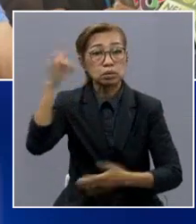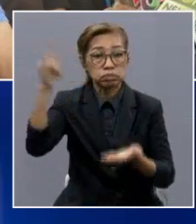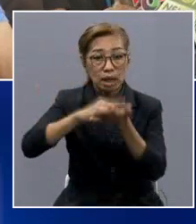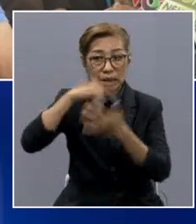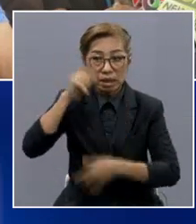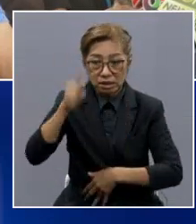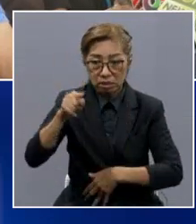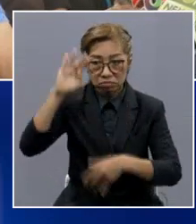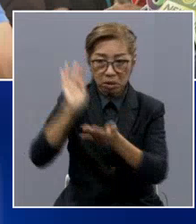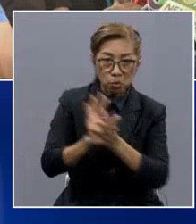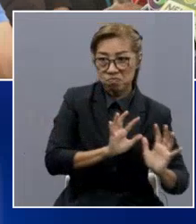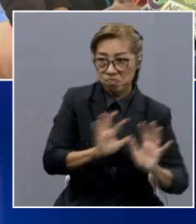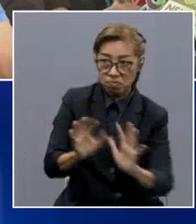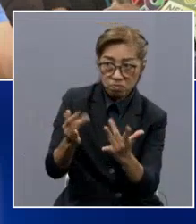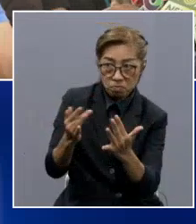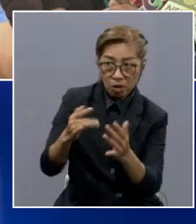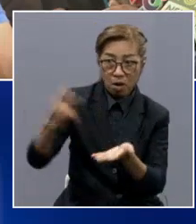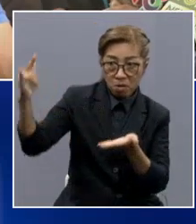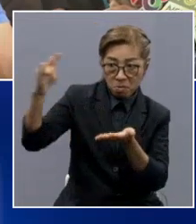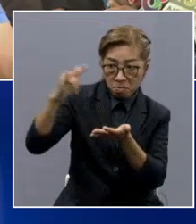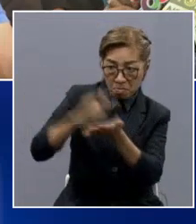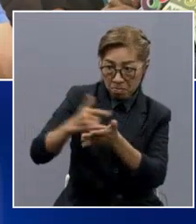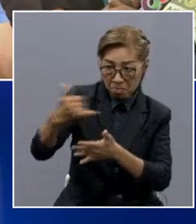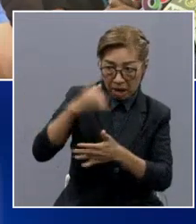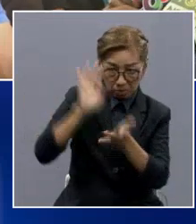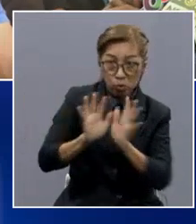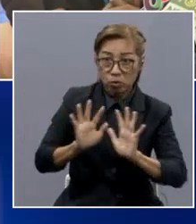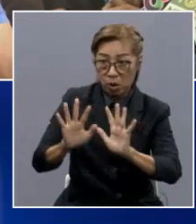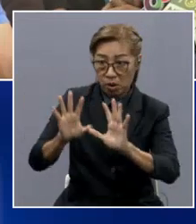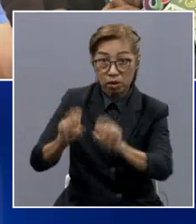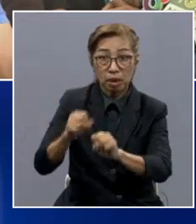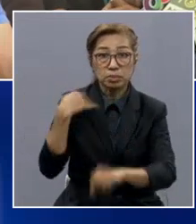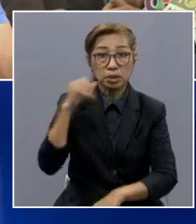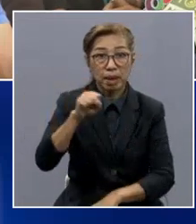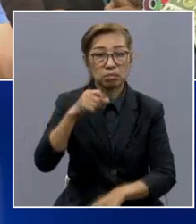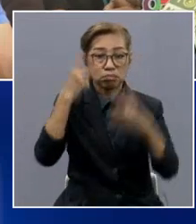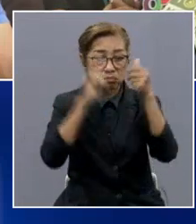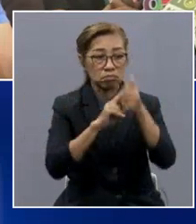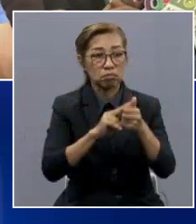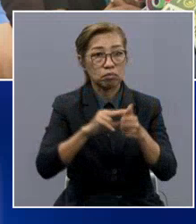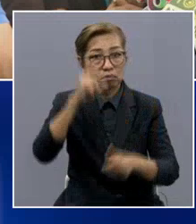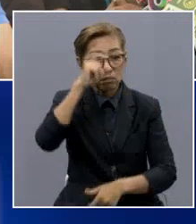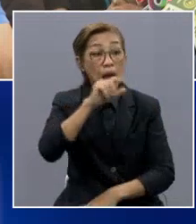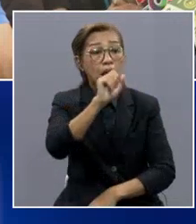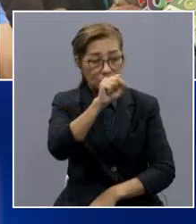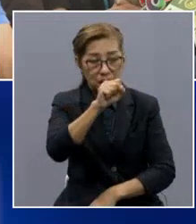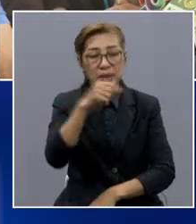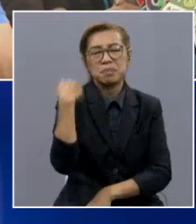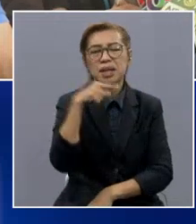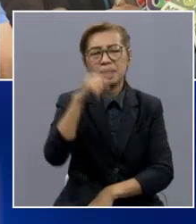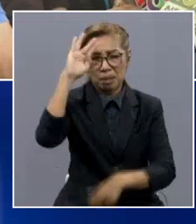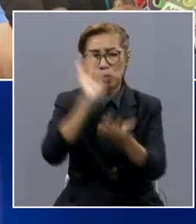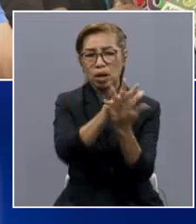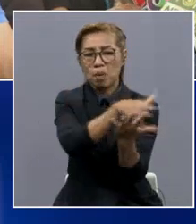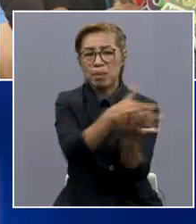องส่งตำรวจไปรอจับกุมคุณทักษิณที่สนามบินเลยไหมท่านรองวิษณุบอกว่าได้เจ้าหน้าที่เขามีวิธีปฏิบัติอยู่อย